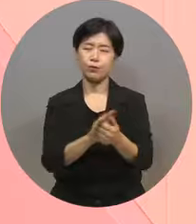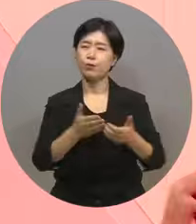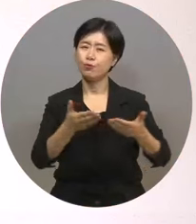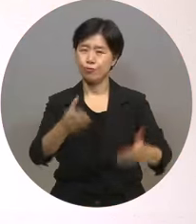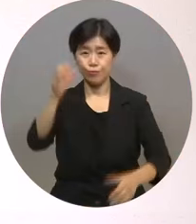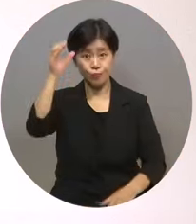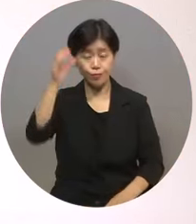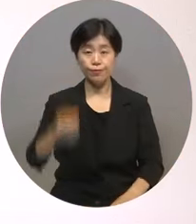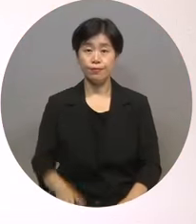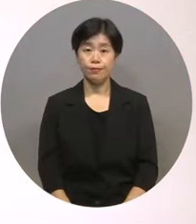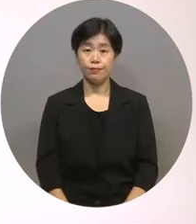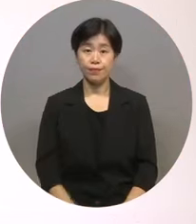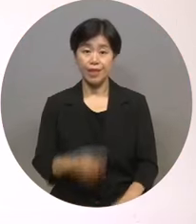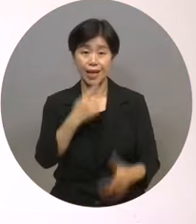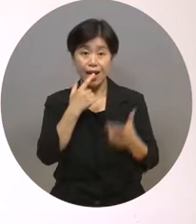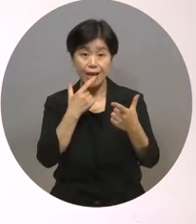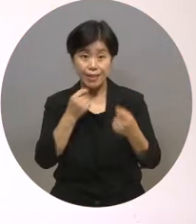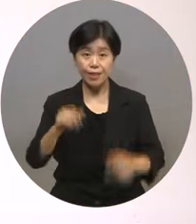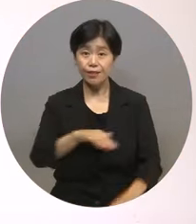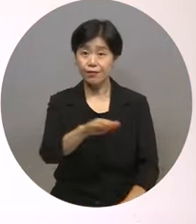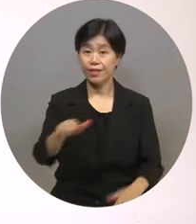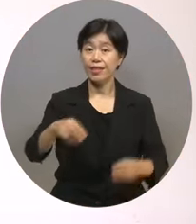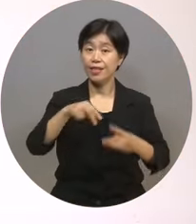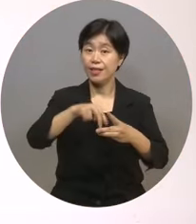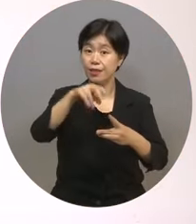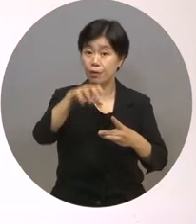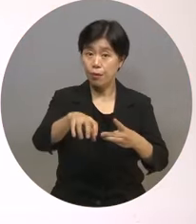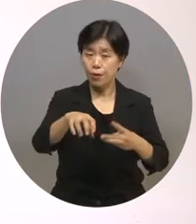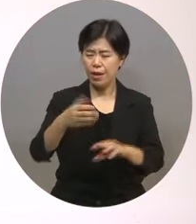것이라는입니다 이저 터즈